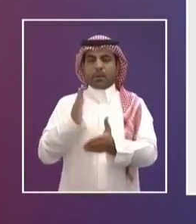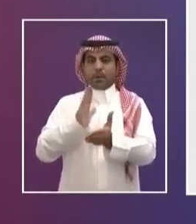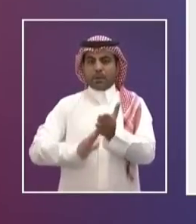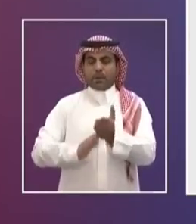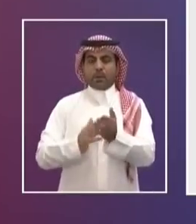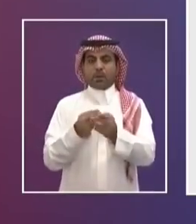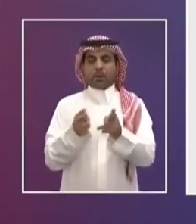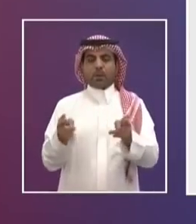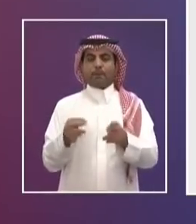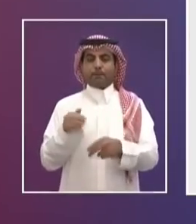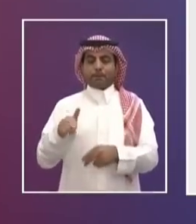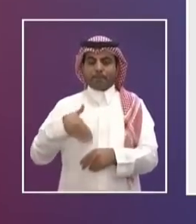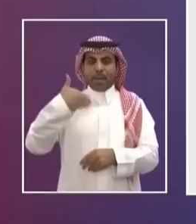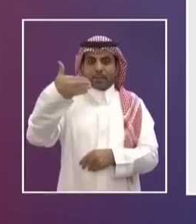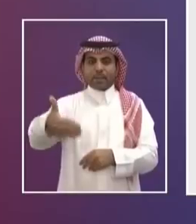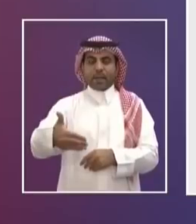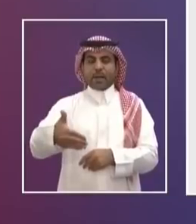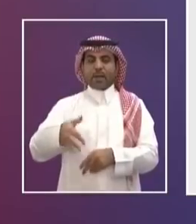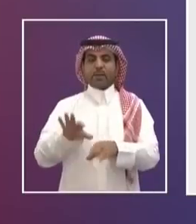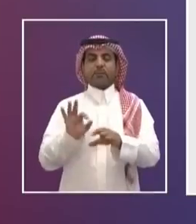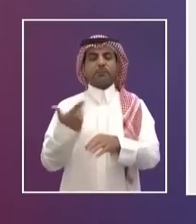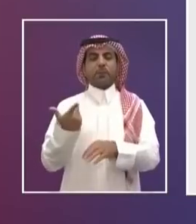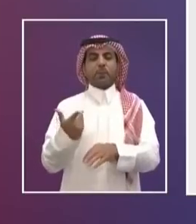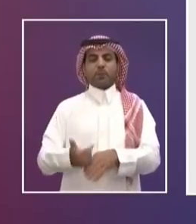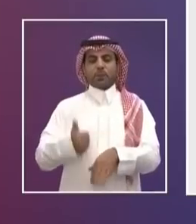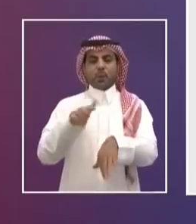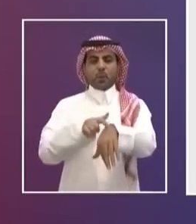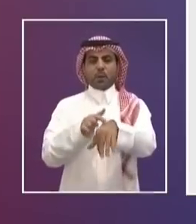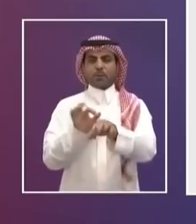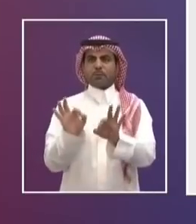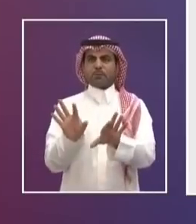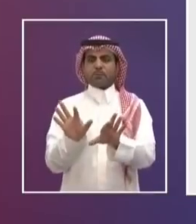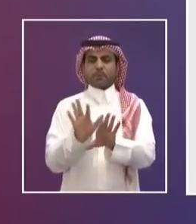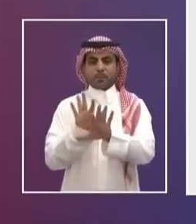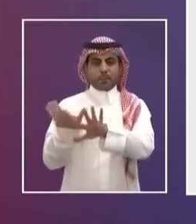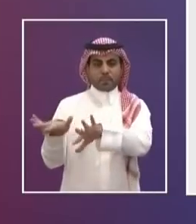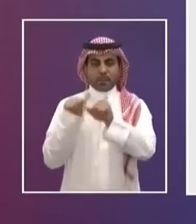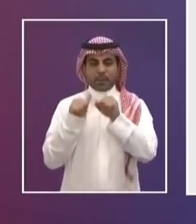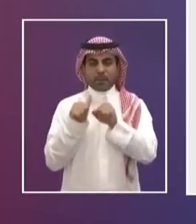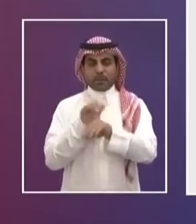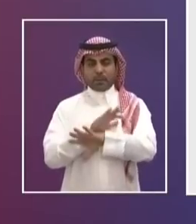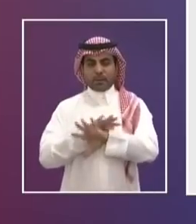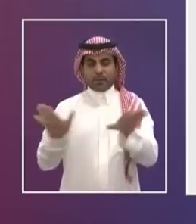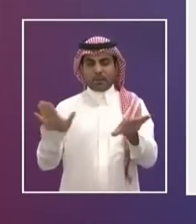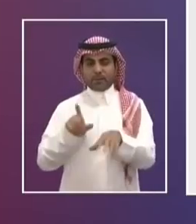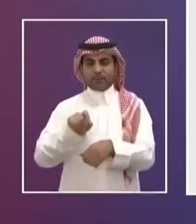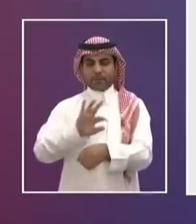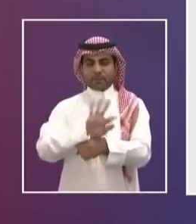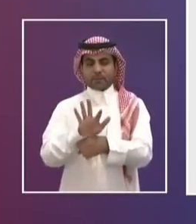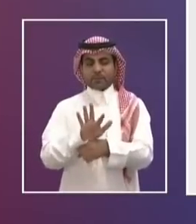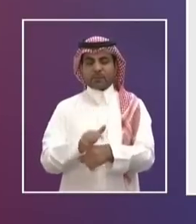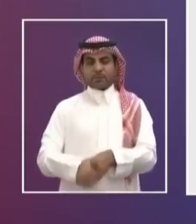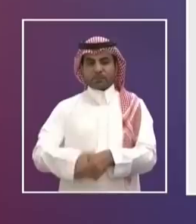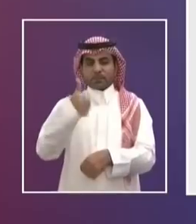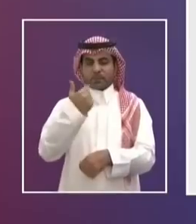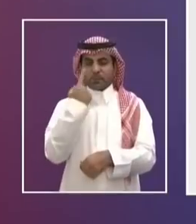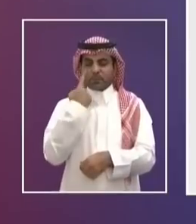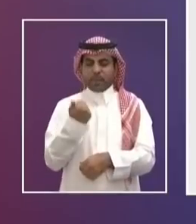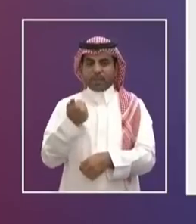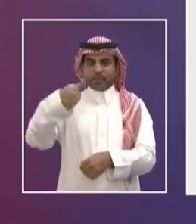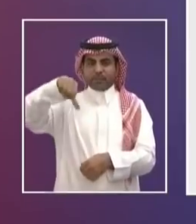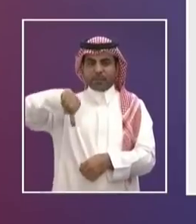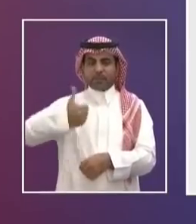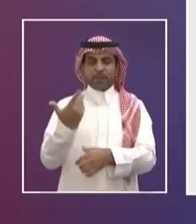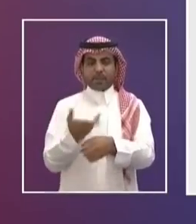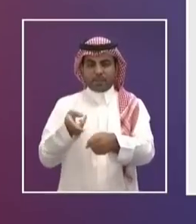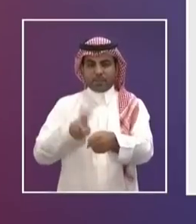بالفيروس بعدها بفترة زمنية بزوال الأعراض وانتهائها بالإمكان من خلال التقييم السريري